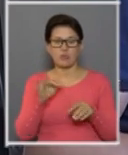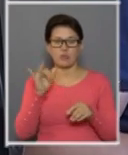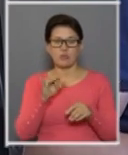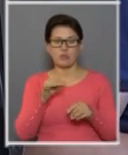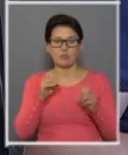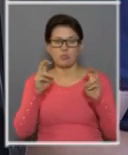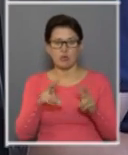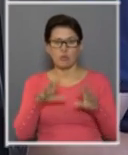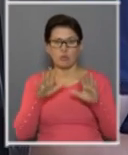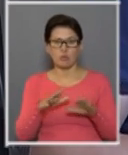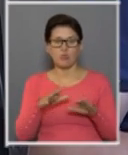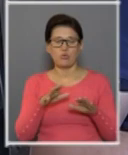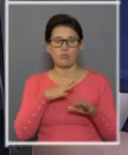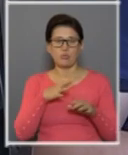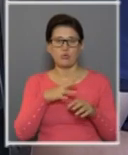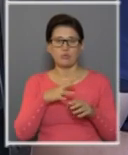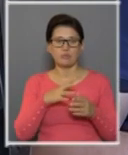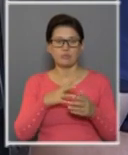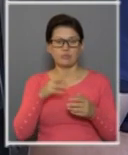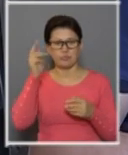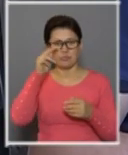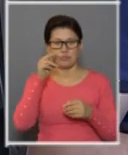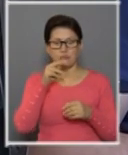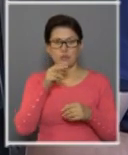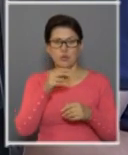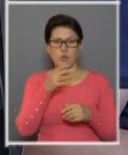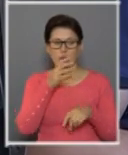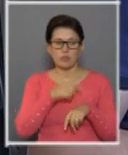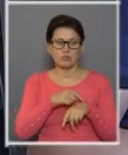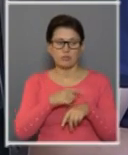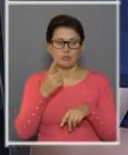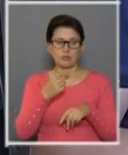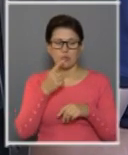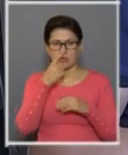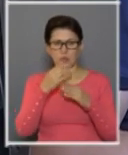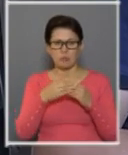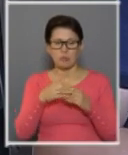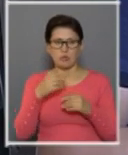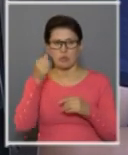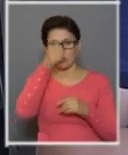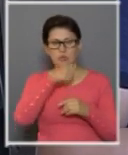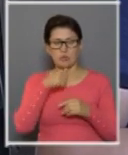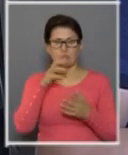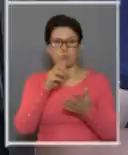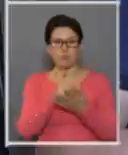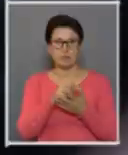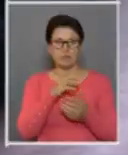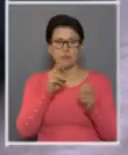барып арнай үйренуге уақыт шығарып, бір жылға таяу ол жерде үйрендім